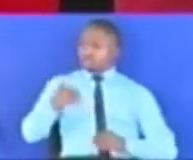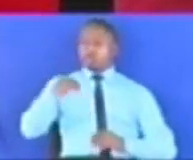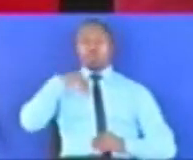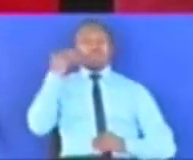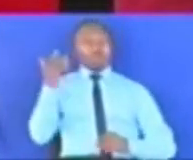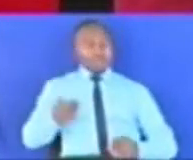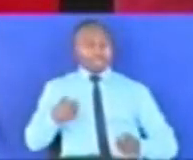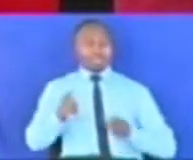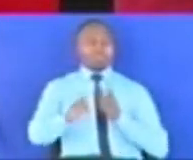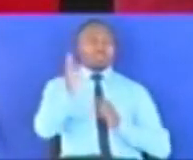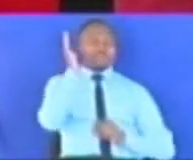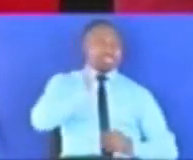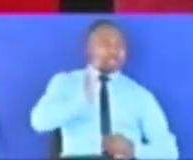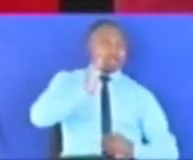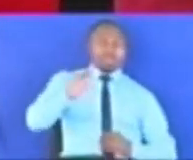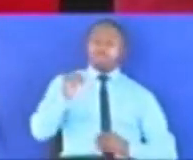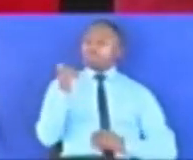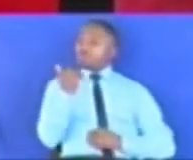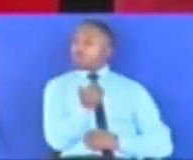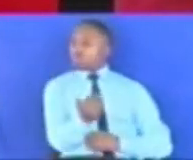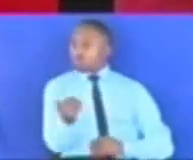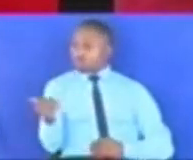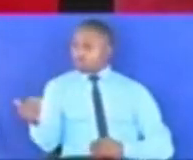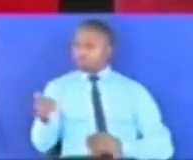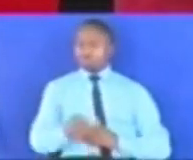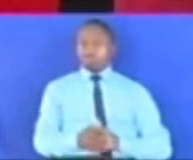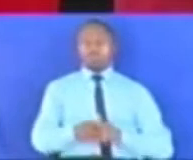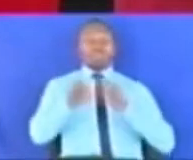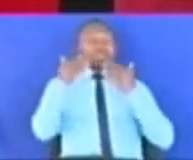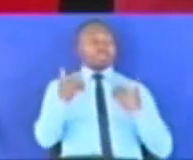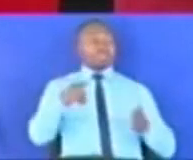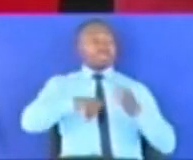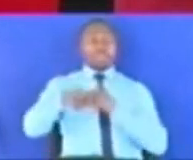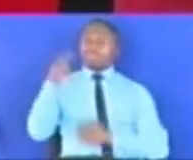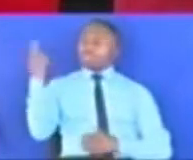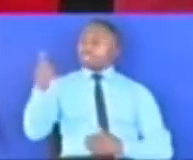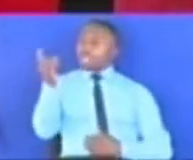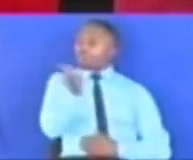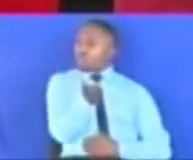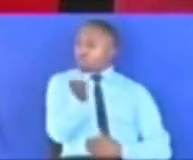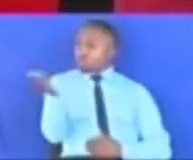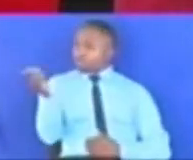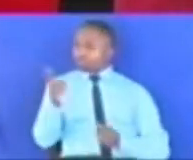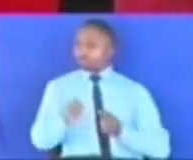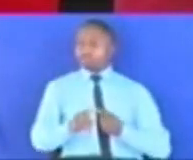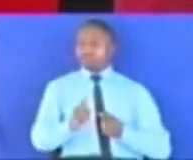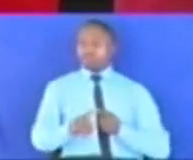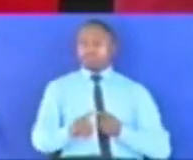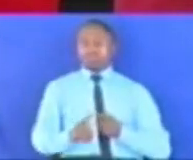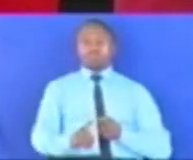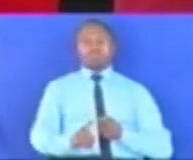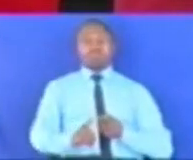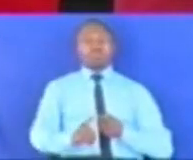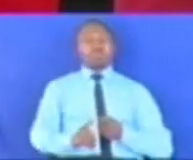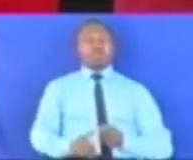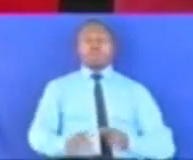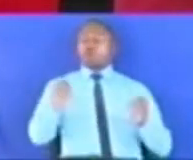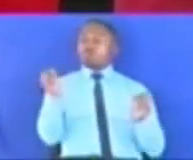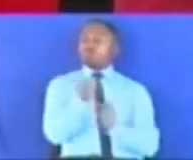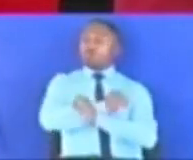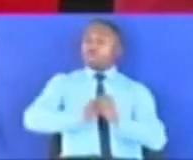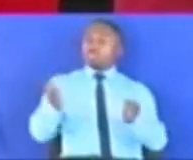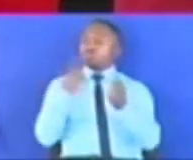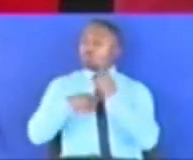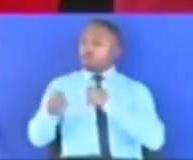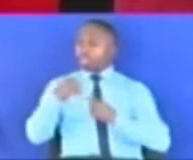wanawake, vijana na watoto. Katika taifa lolote ulimwengu huu tulionayo, uwezi